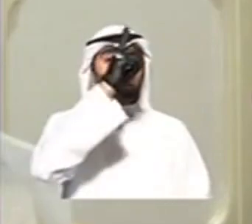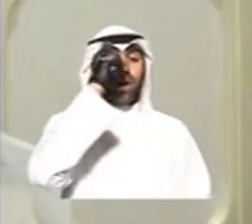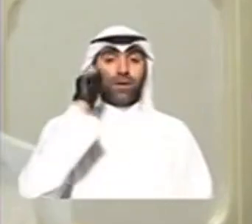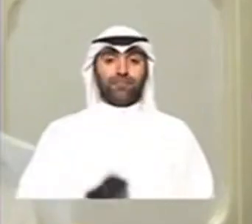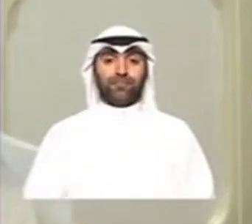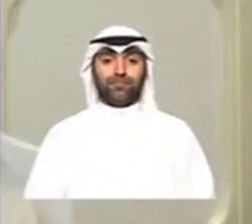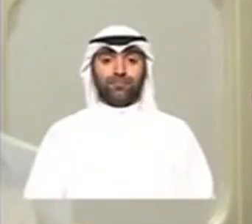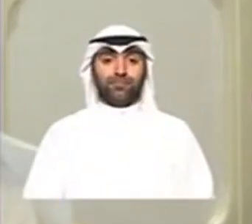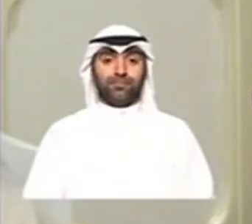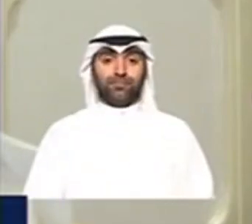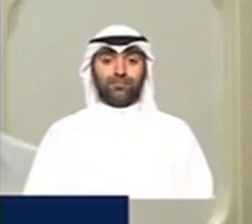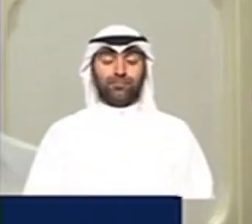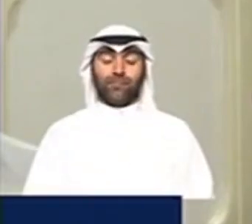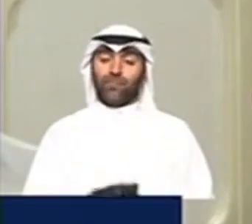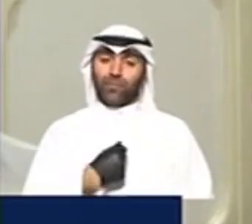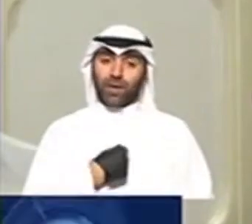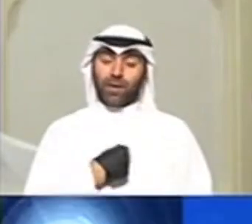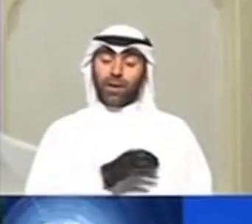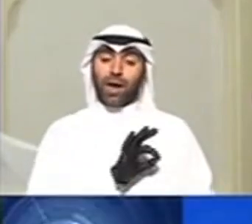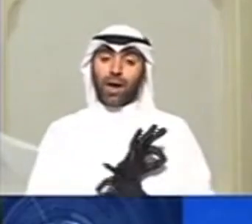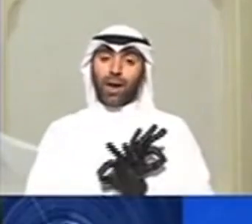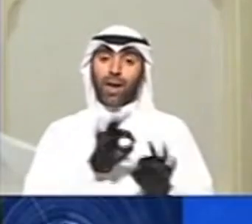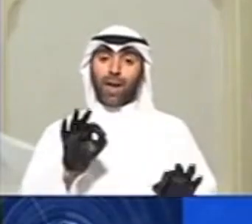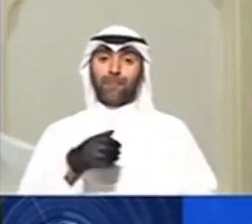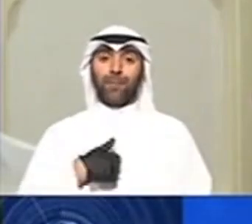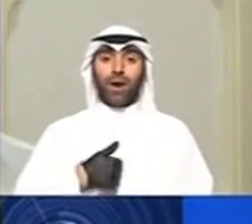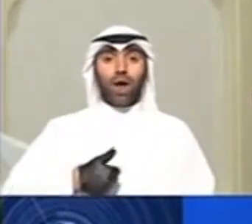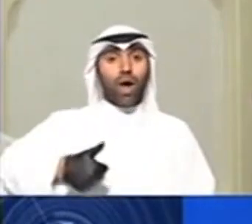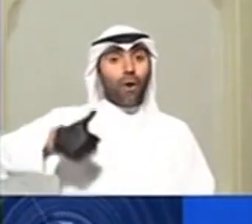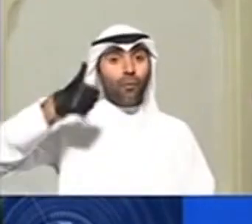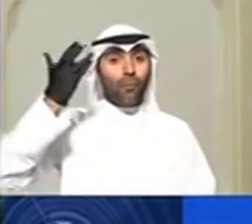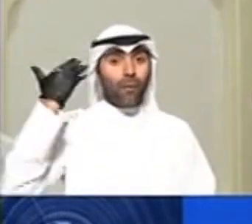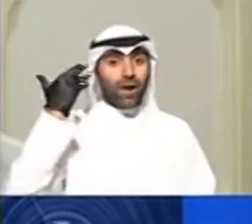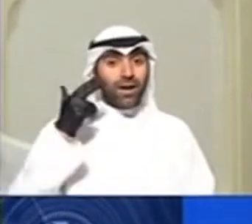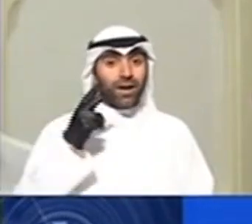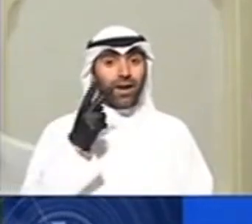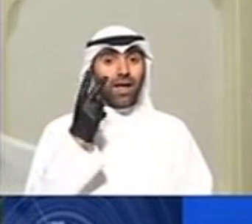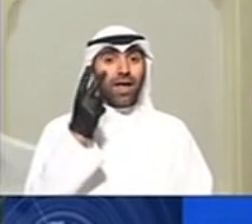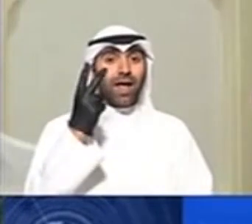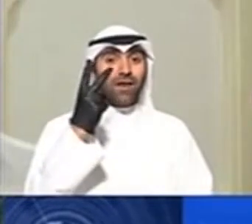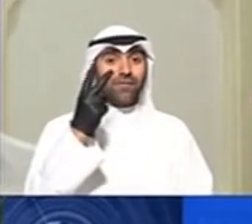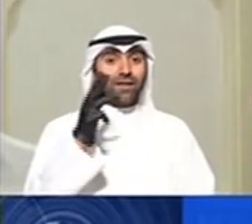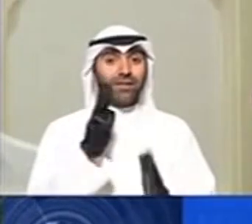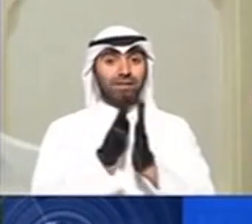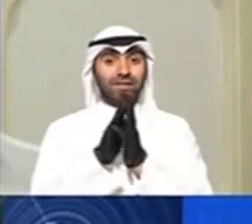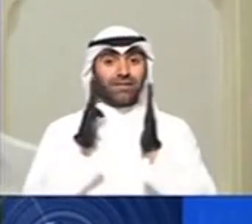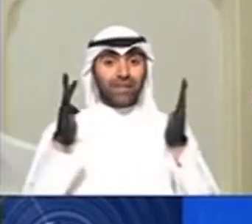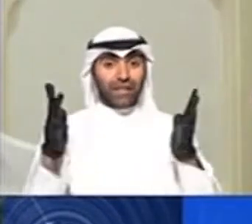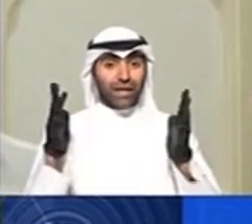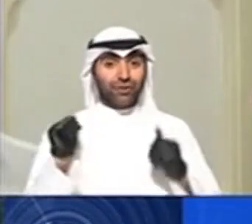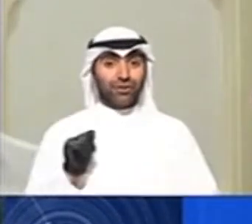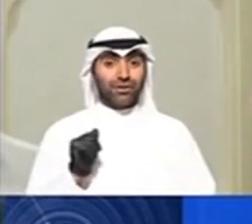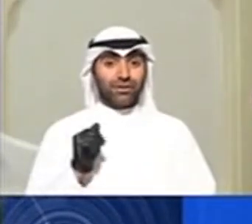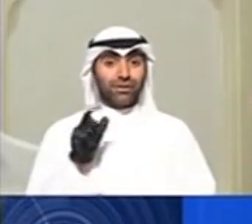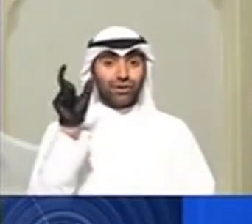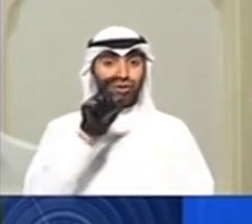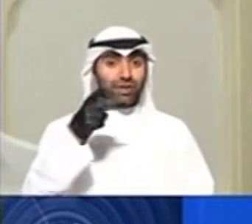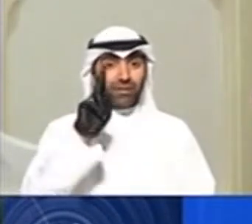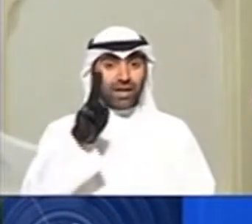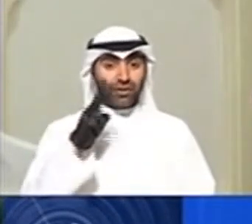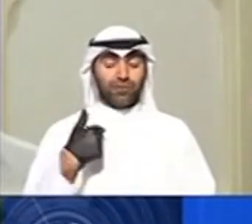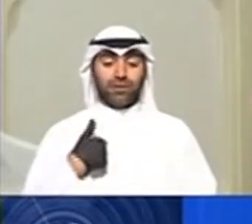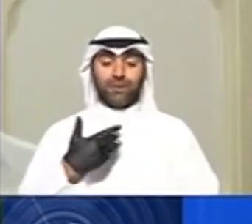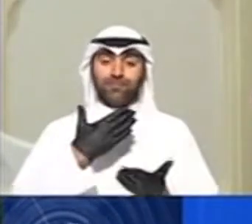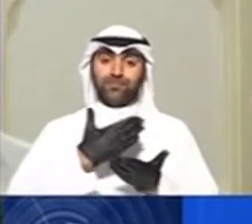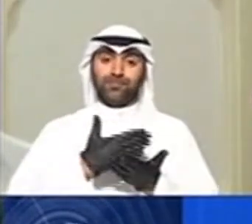باتخاذ جميع الإجراءات اللازمة لتوقعنا لانتشار مثل هذا الفيروس واجتياح العالم. طبعاً